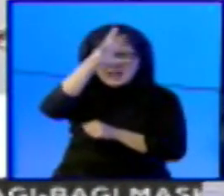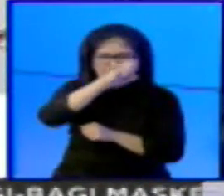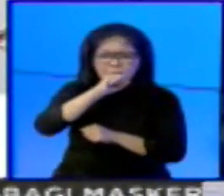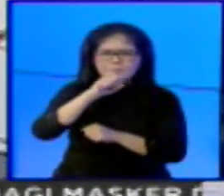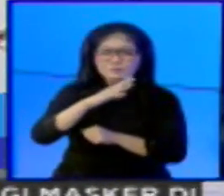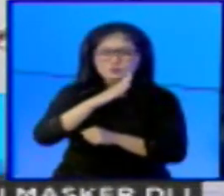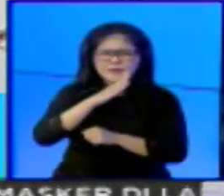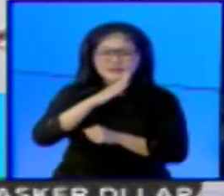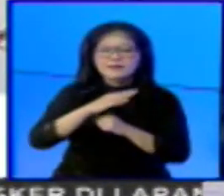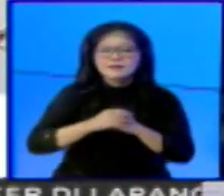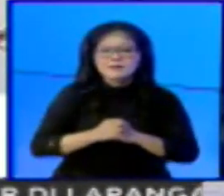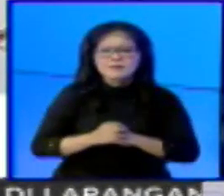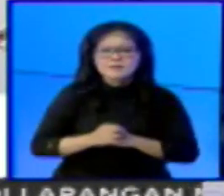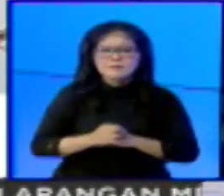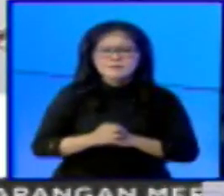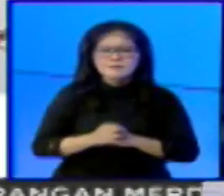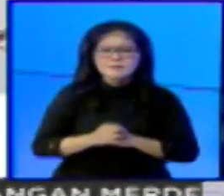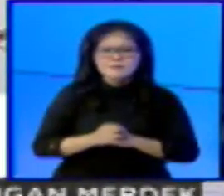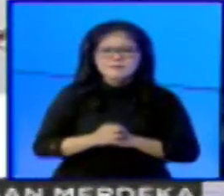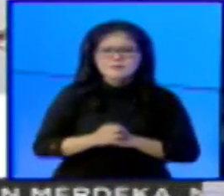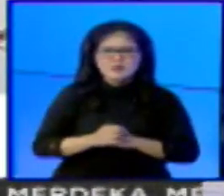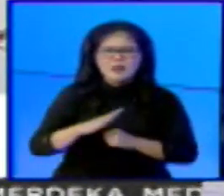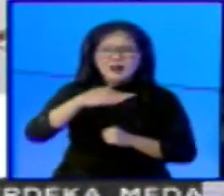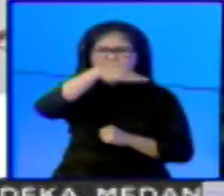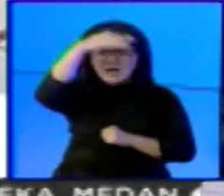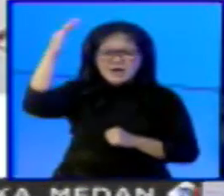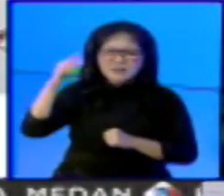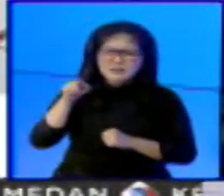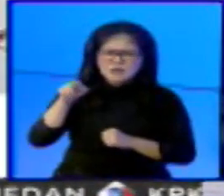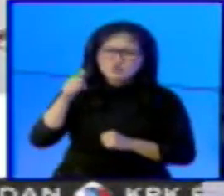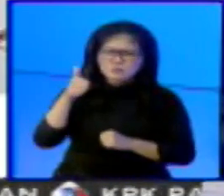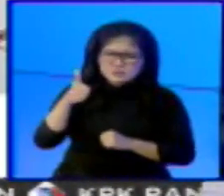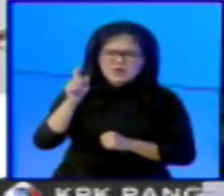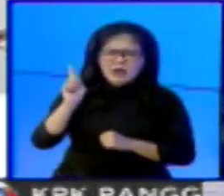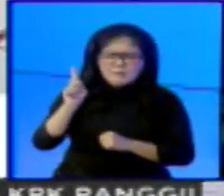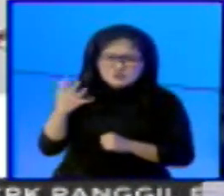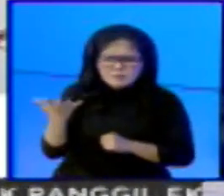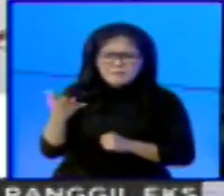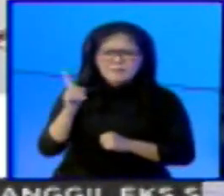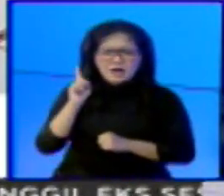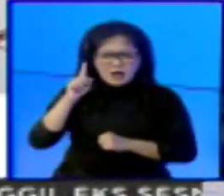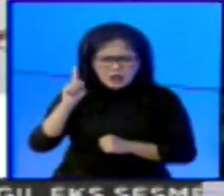Fenomena seperti itu bisa saja terjadi karena memang ada